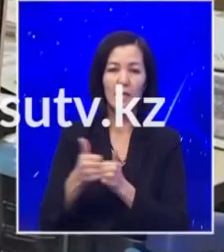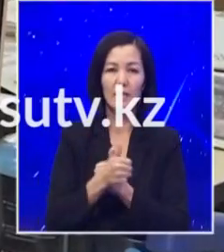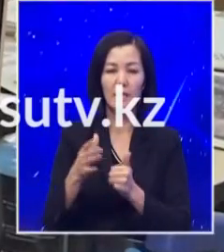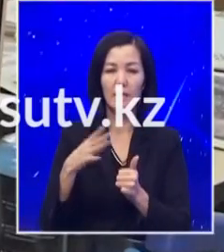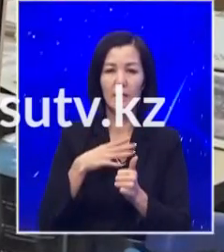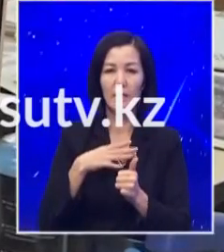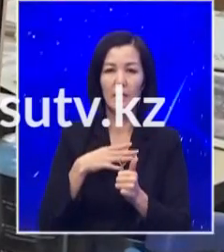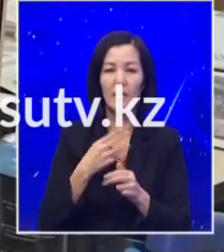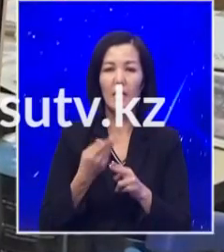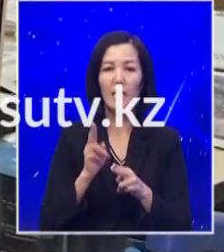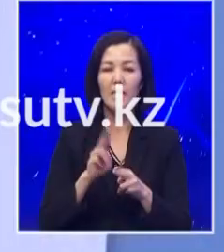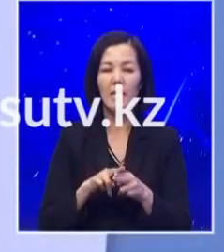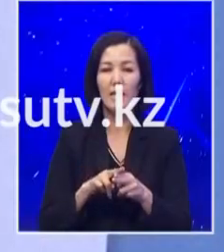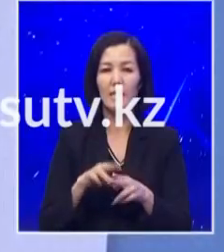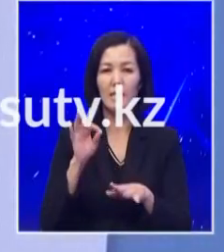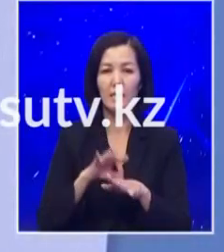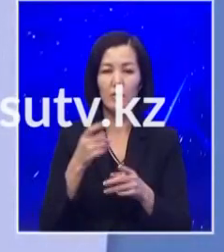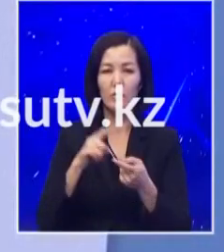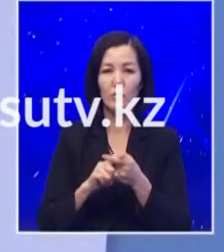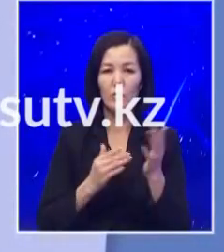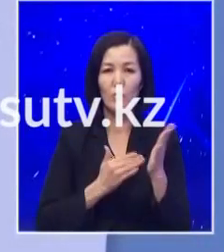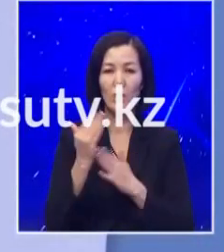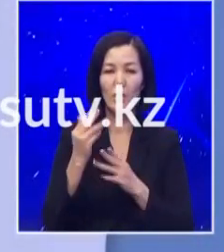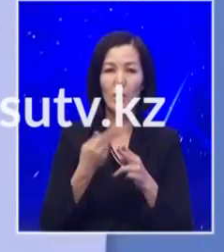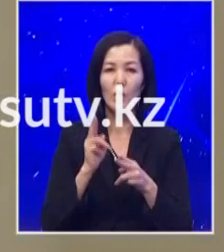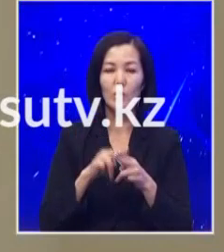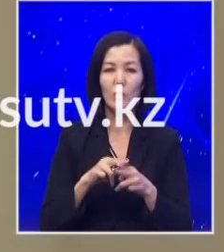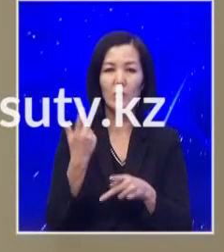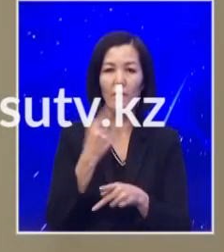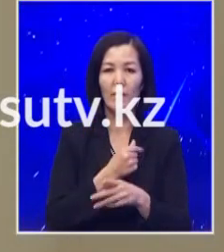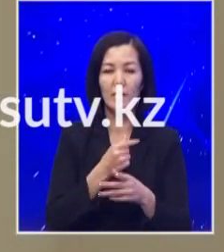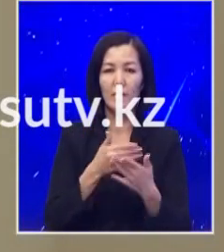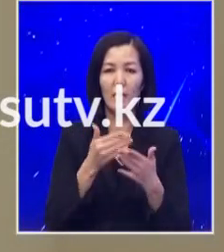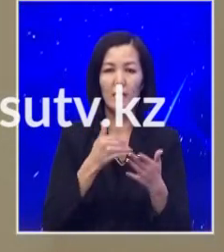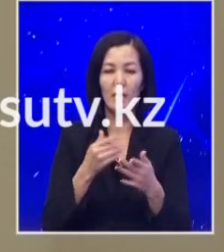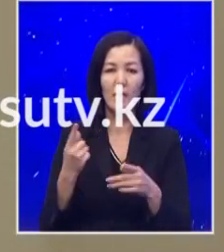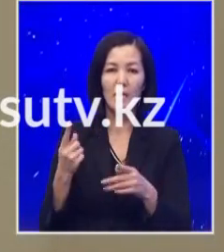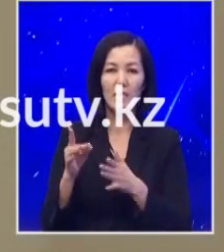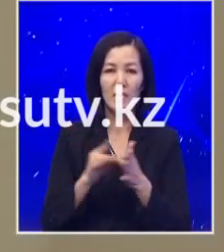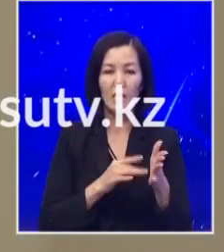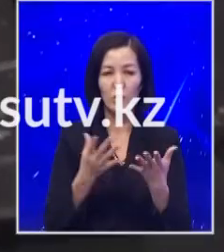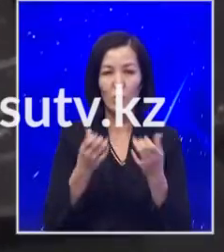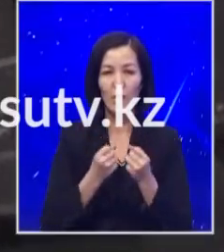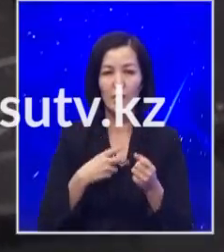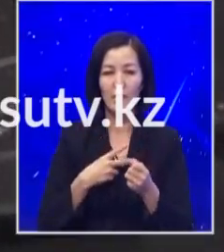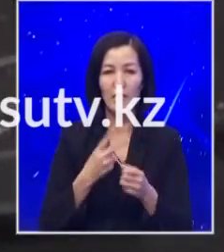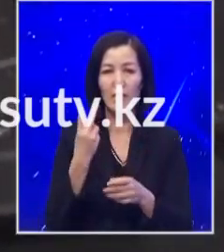жүргеннің бірі. Яғни індетті жұқтыру қаупі жоғары. Сондықтан вакцинаны алдыңғылардың бірі болып алған. Екі компонентінде ақпан